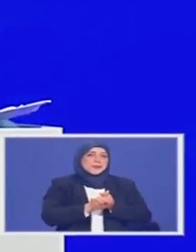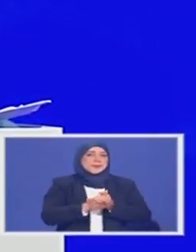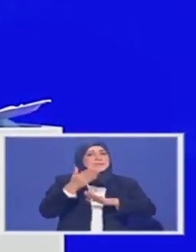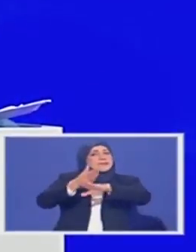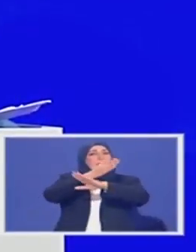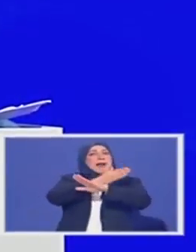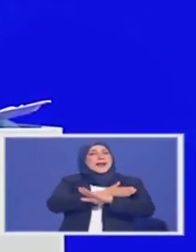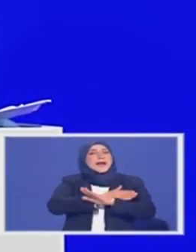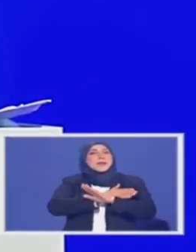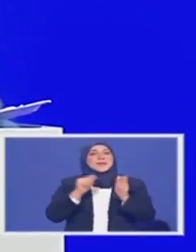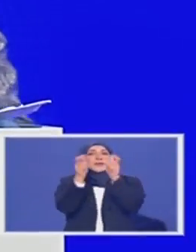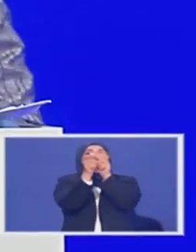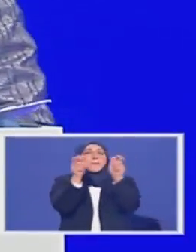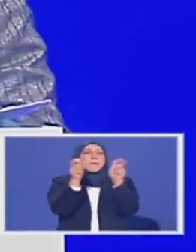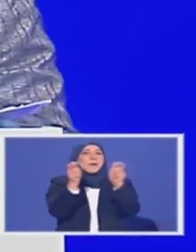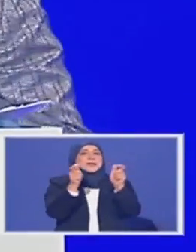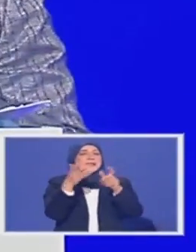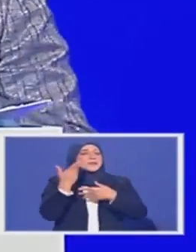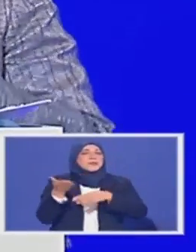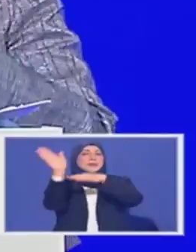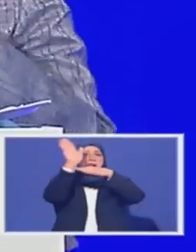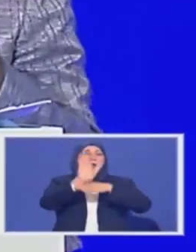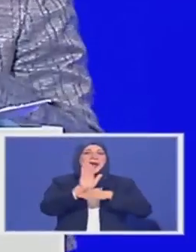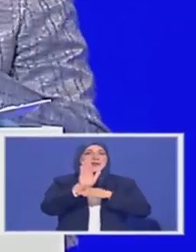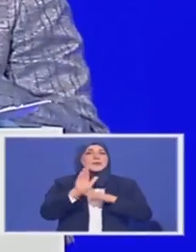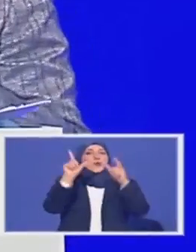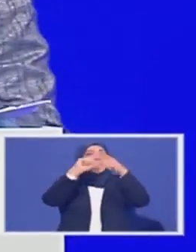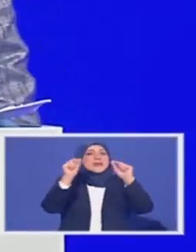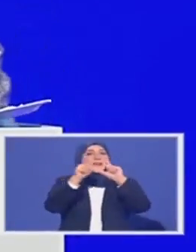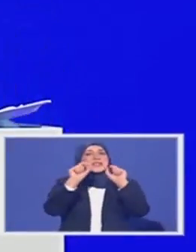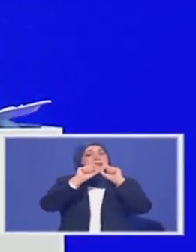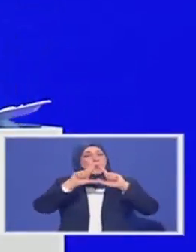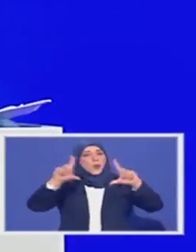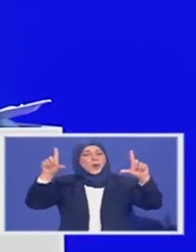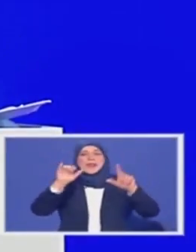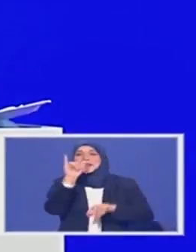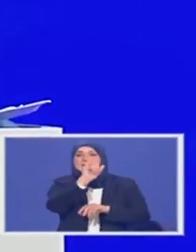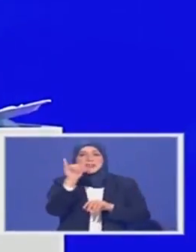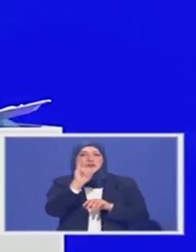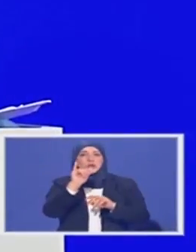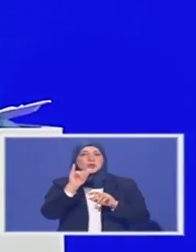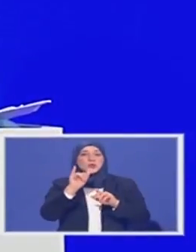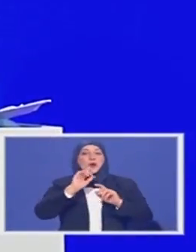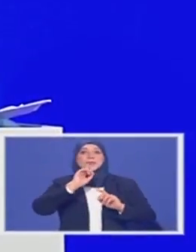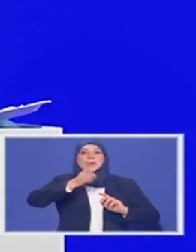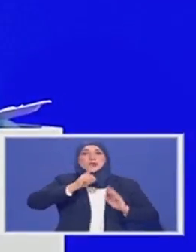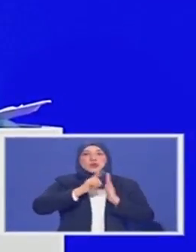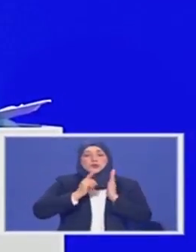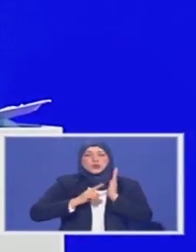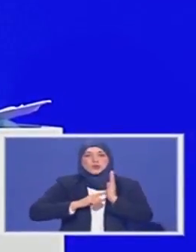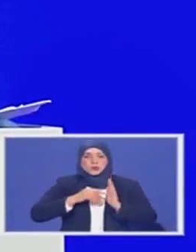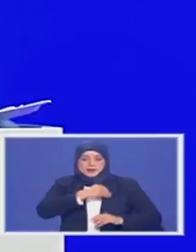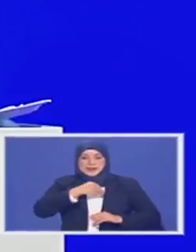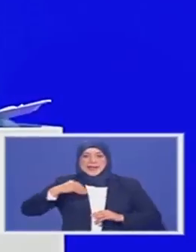قبل ما نمشيوا للقطاعات، تمت باش نقدموا بطريقة طفيفة ما هي شروط السلامة